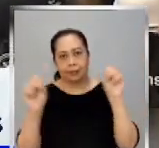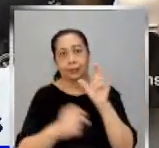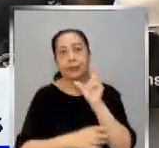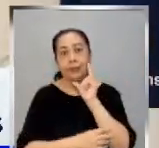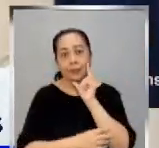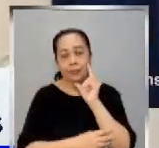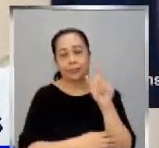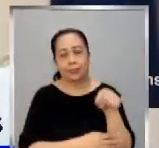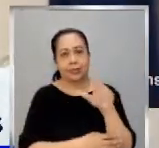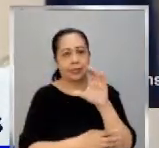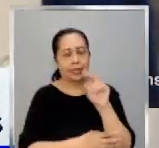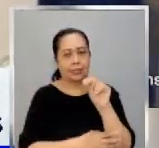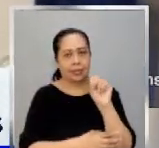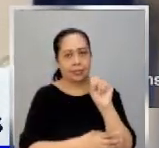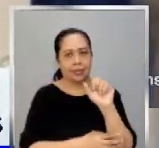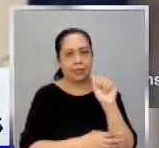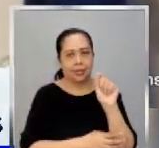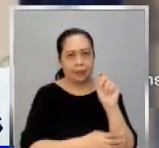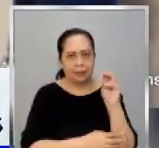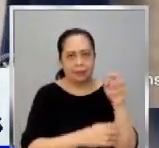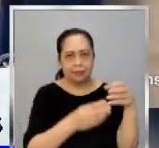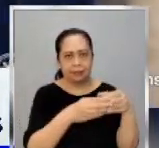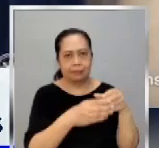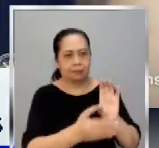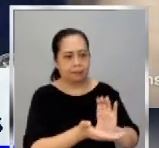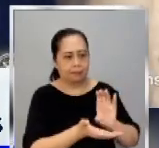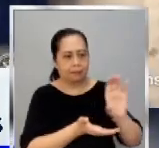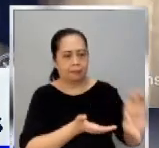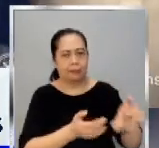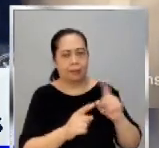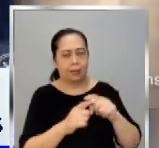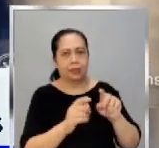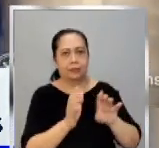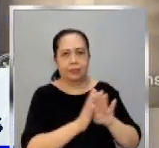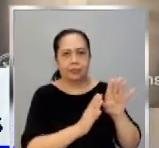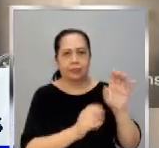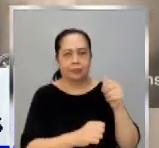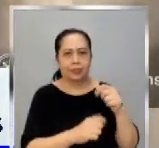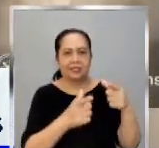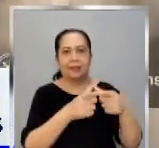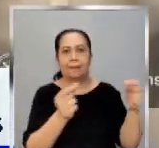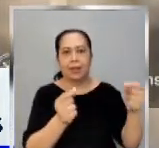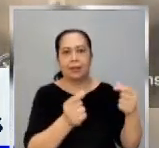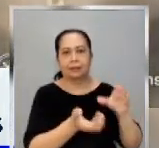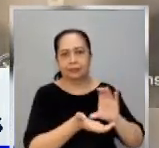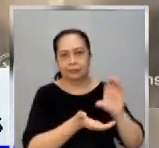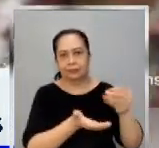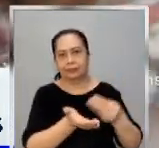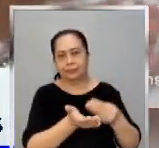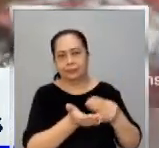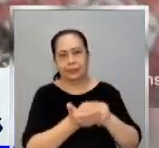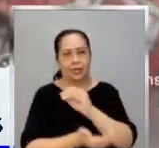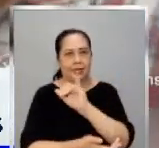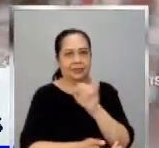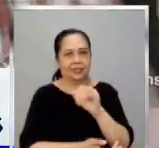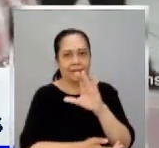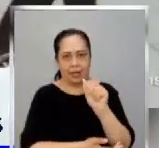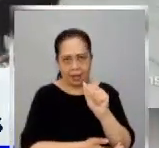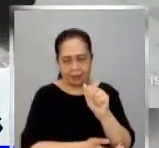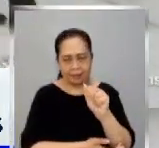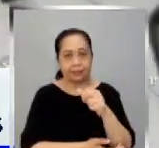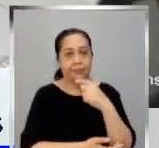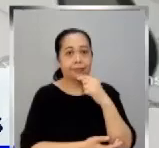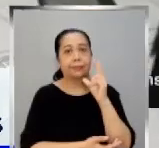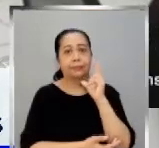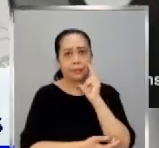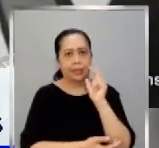ang CNS-ATM na pinondohan ng Official Development Assistance ng Japan International Cooperation Agency. Ayon kay Duterte, yun daw